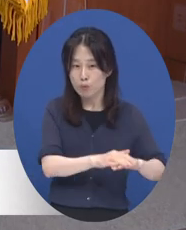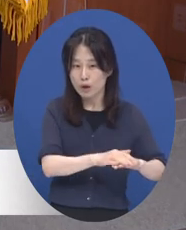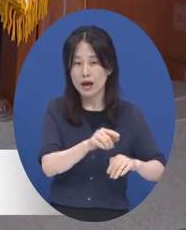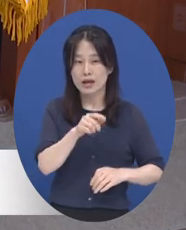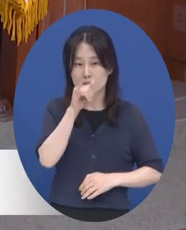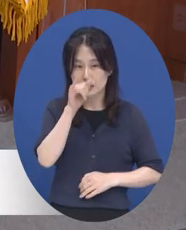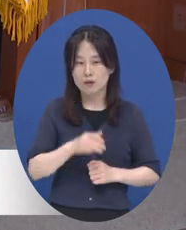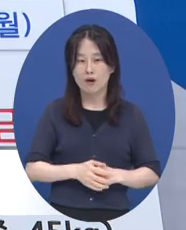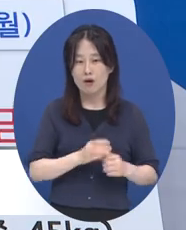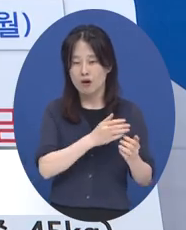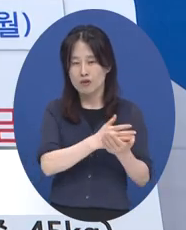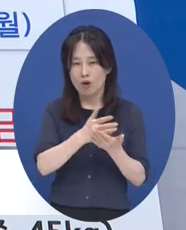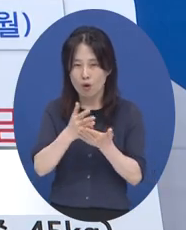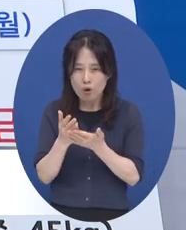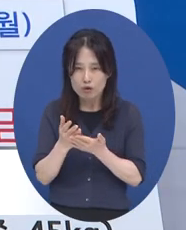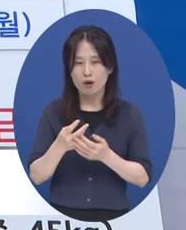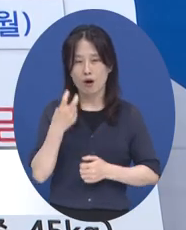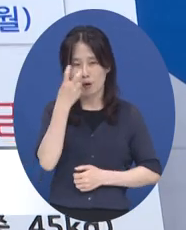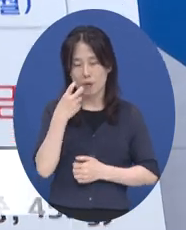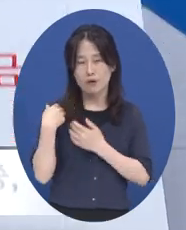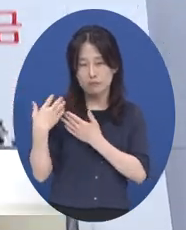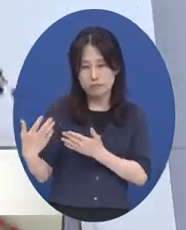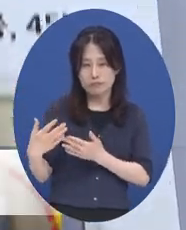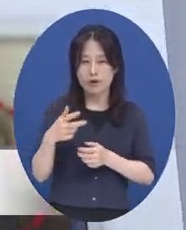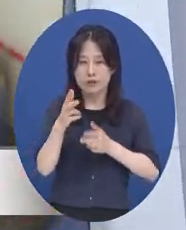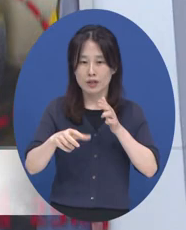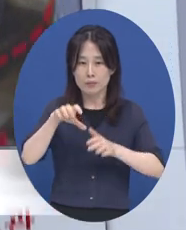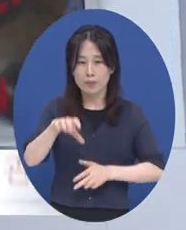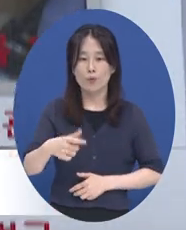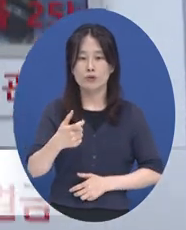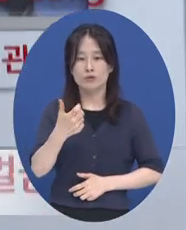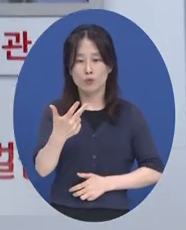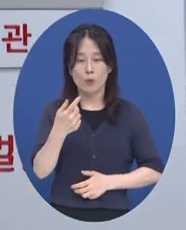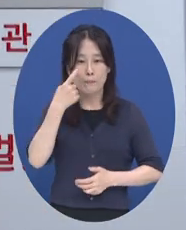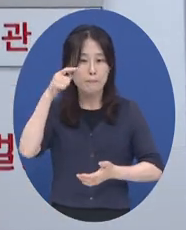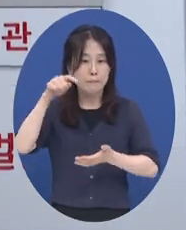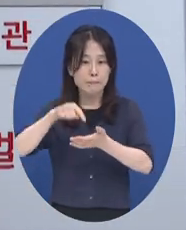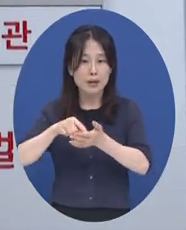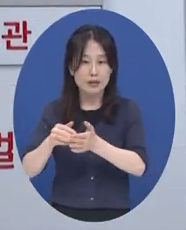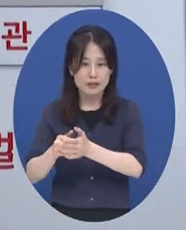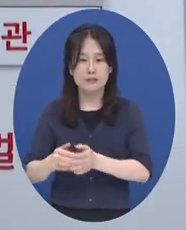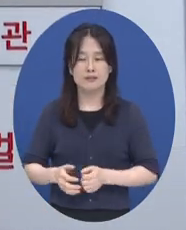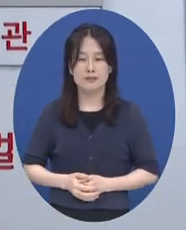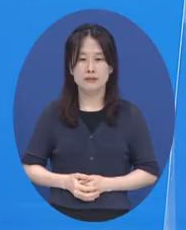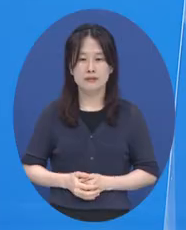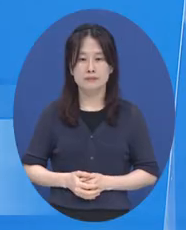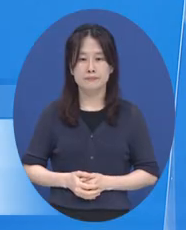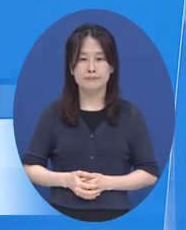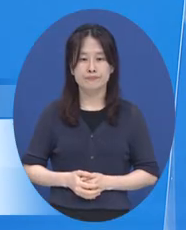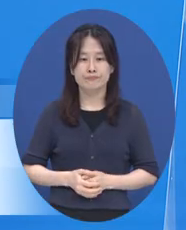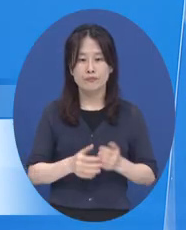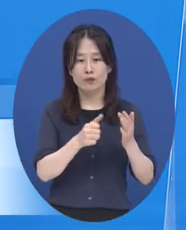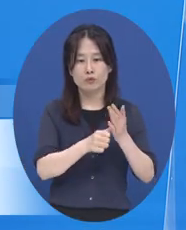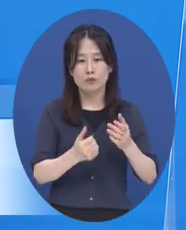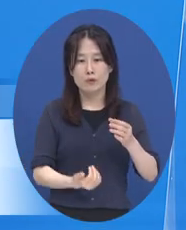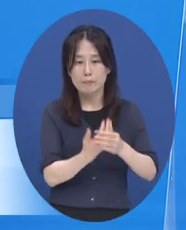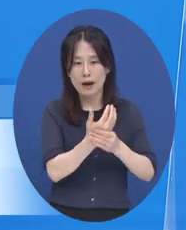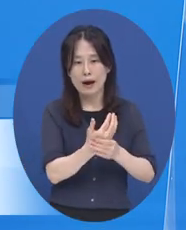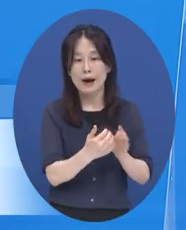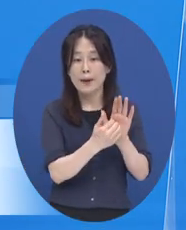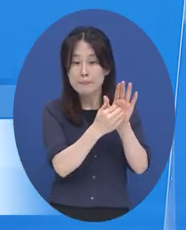등 이렇게 여러 형태로 관리를 소홀히 한 사업장 67곳을 적발했습니다. 화학물질 사고를